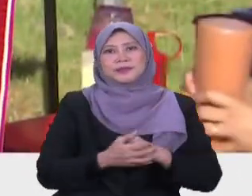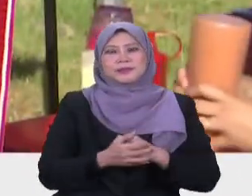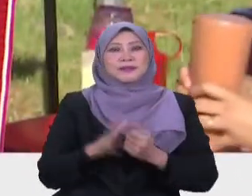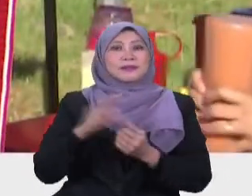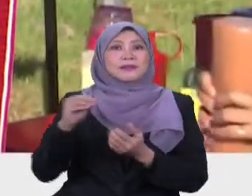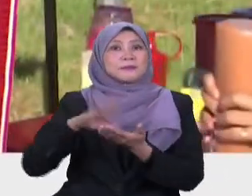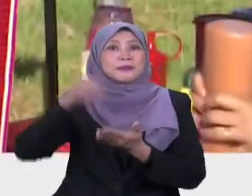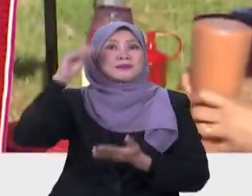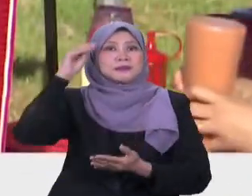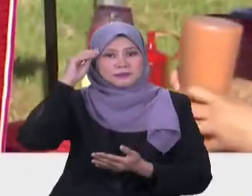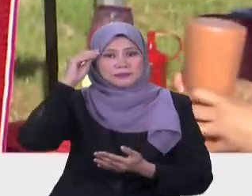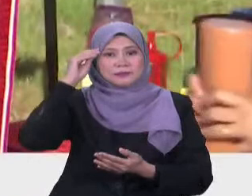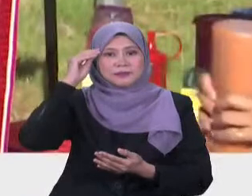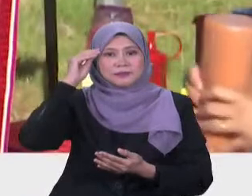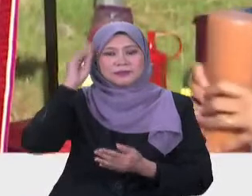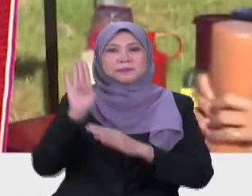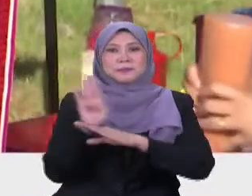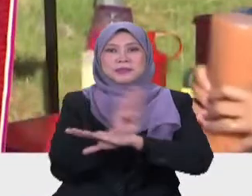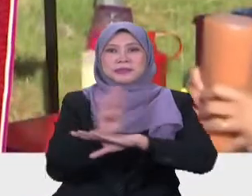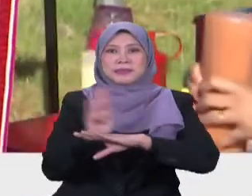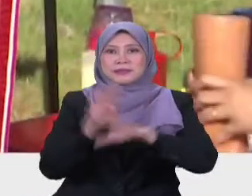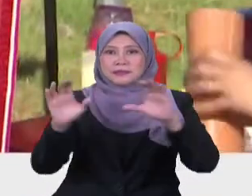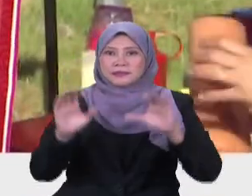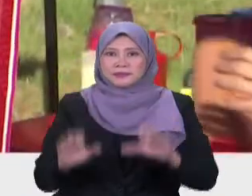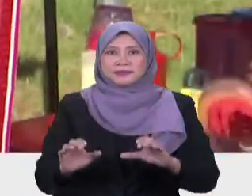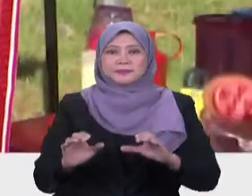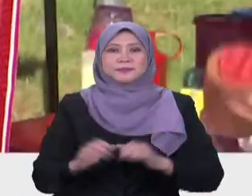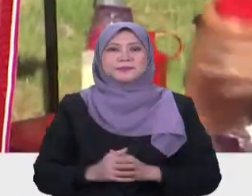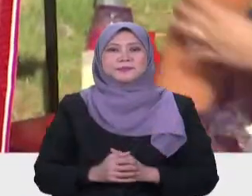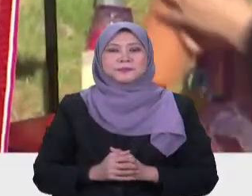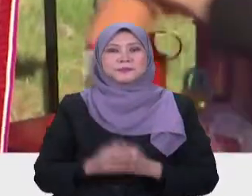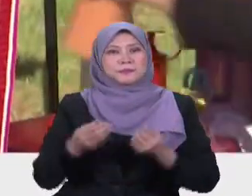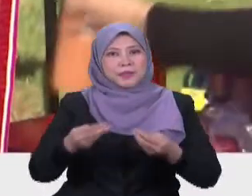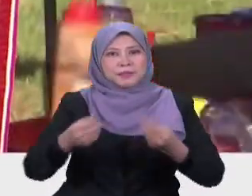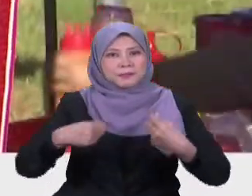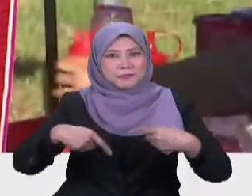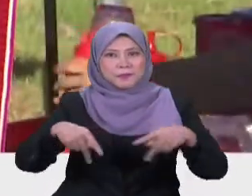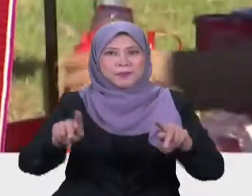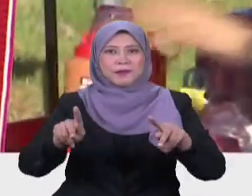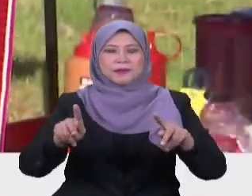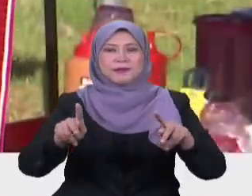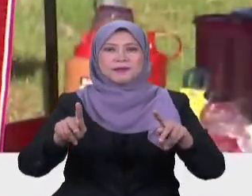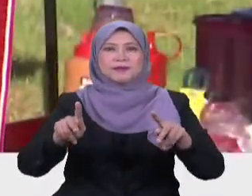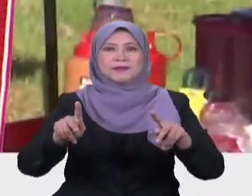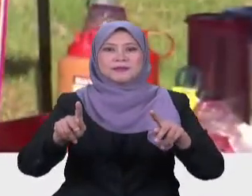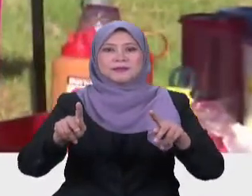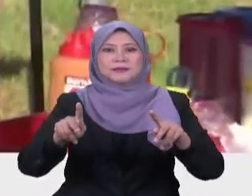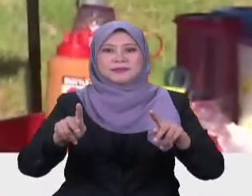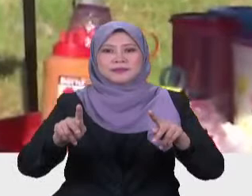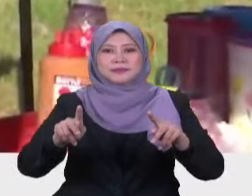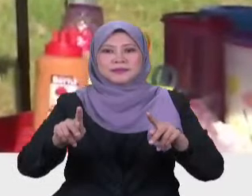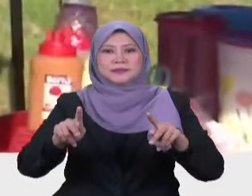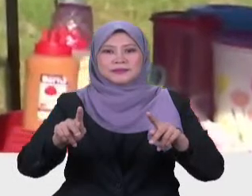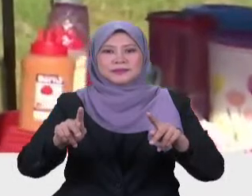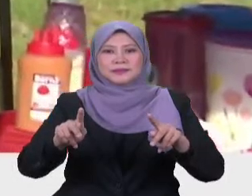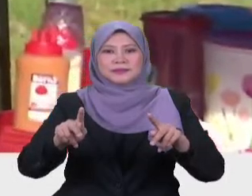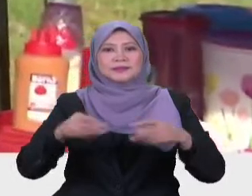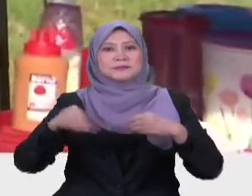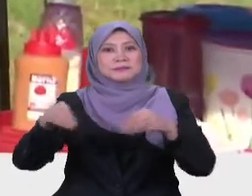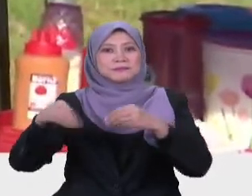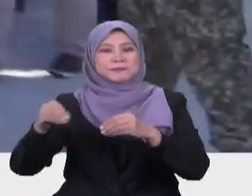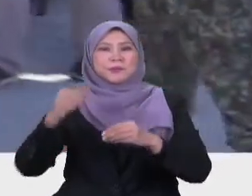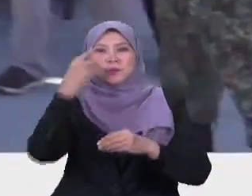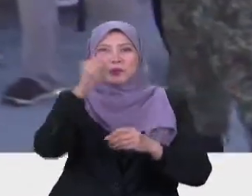belajar lagilah untuk menjaga cara Berniaga bagi peluang pada abad kalau pasar